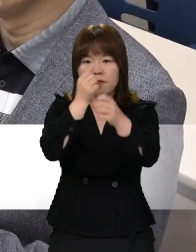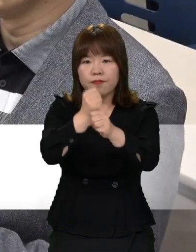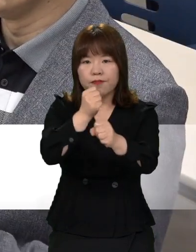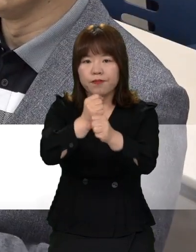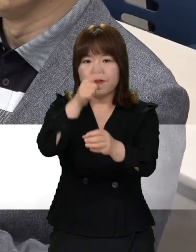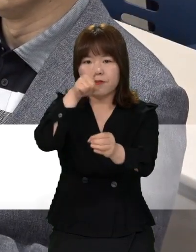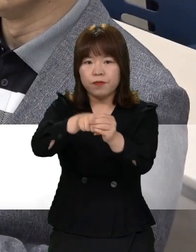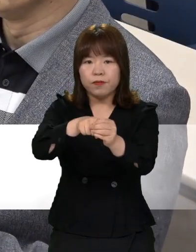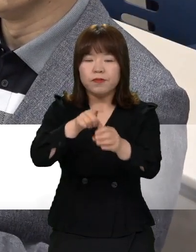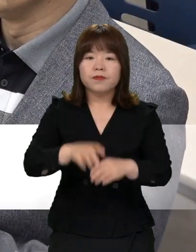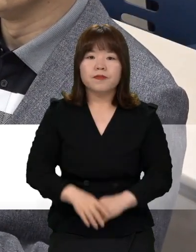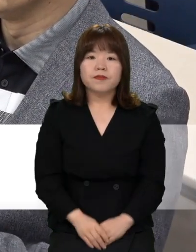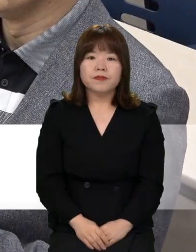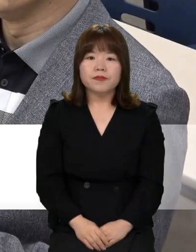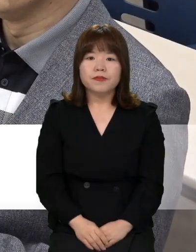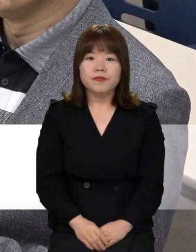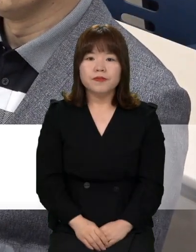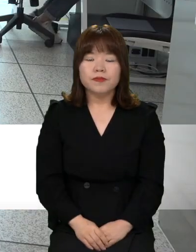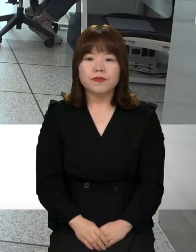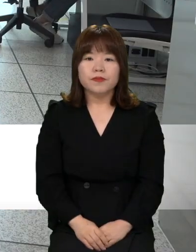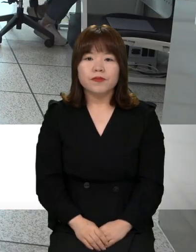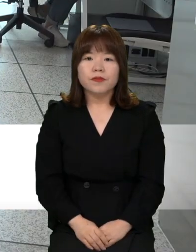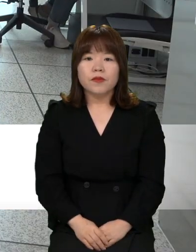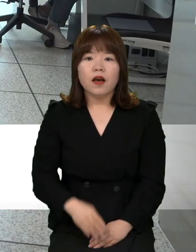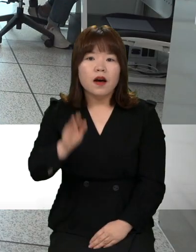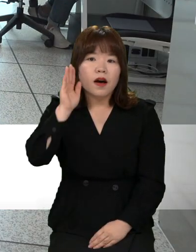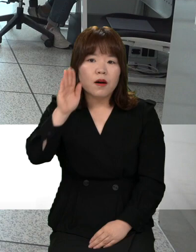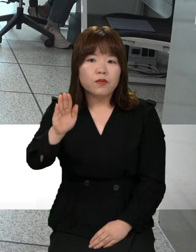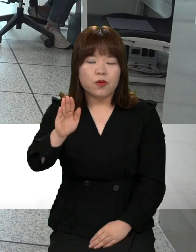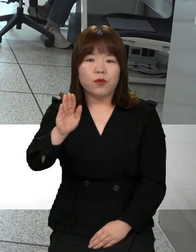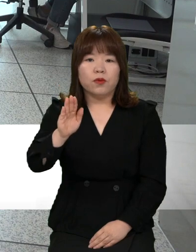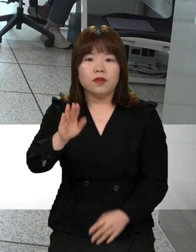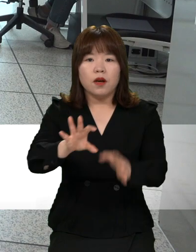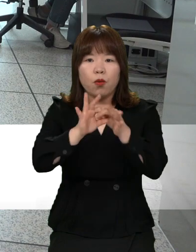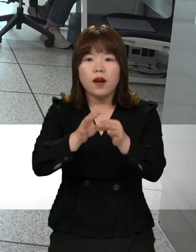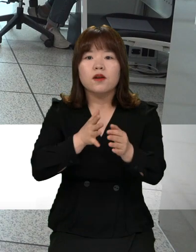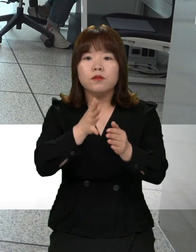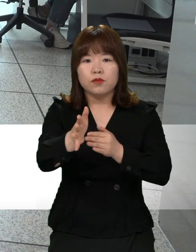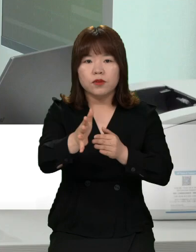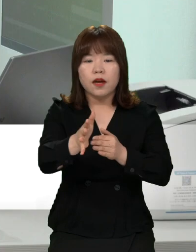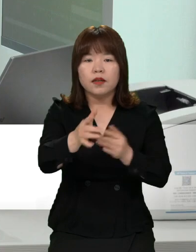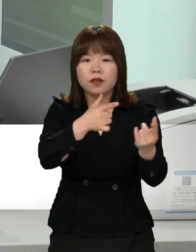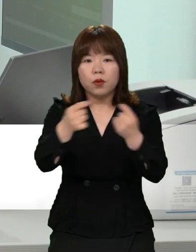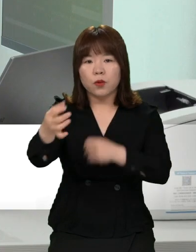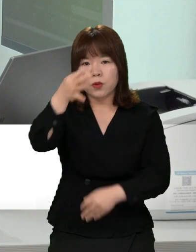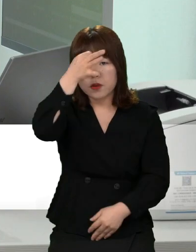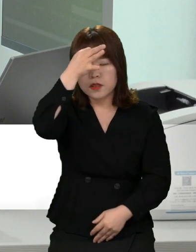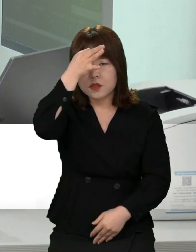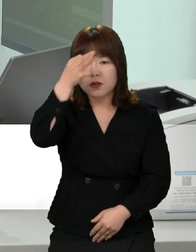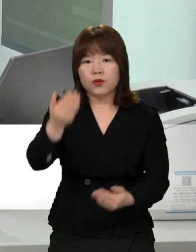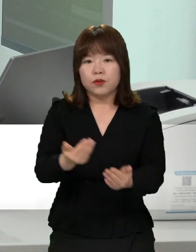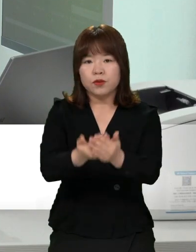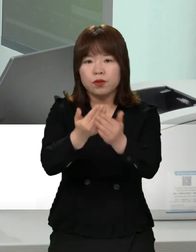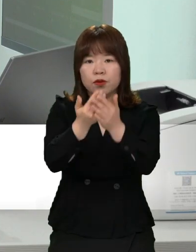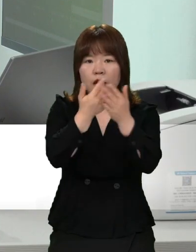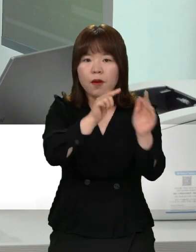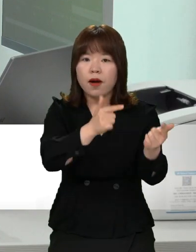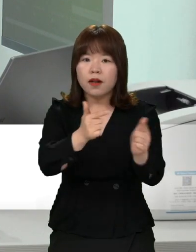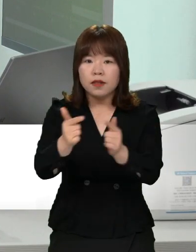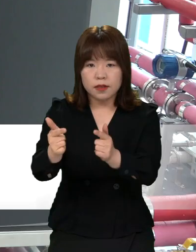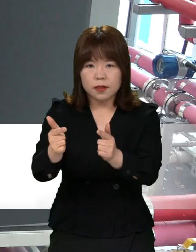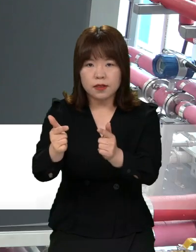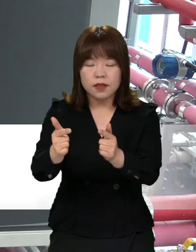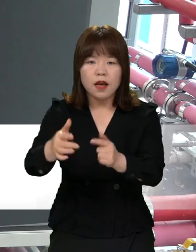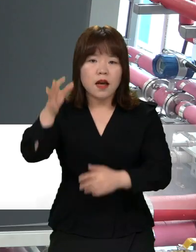네트워크를 만드는 것을 목표로 합니다. 이에 앞으로 연료전지 분야 공동기술 개발, 핵심 부품 중소기업을